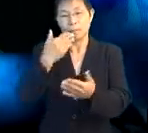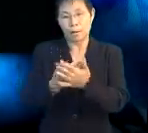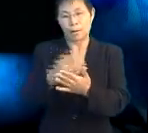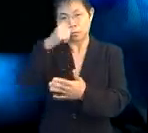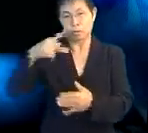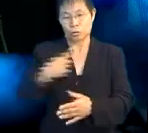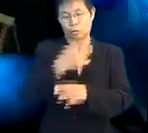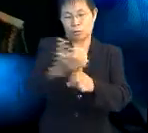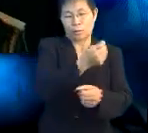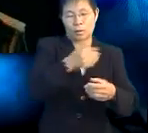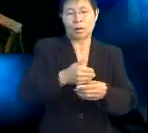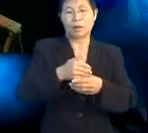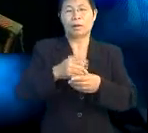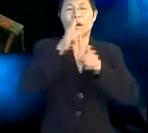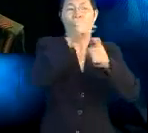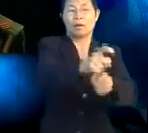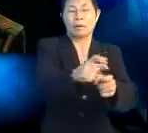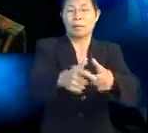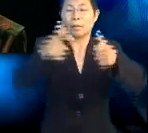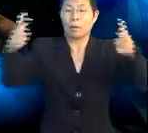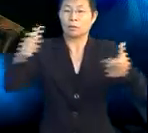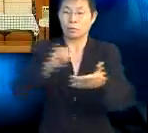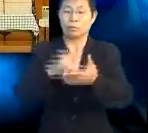mendapatkan wang ganjaran yang sebanyak itu. Tetapi